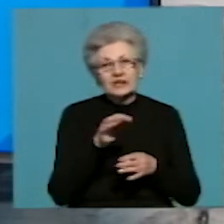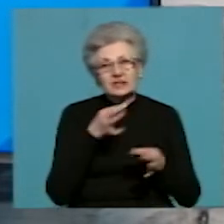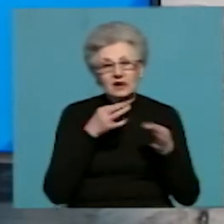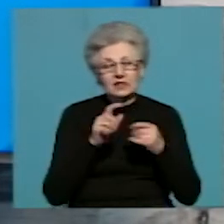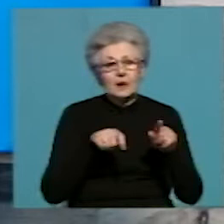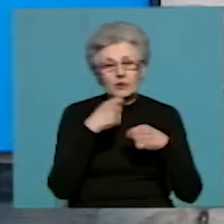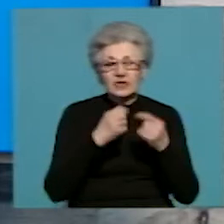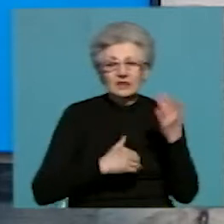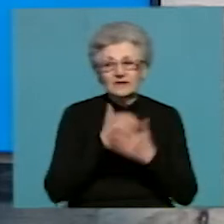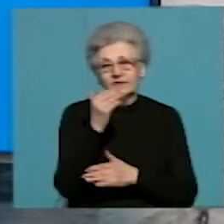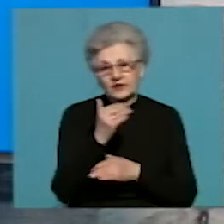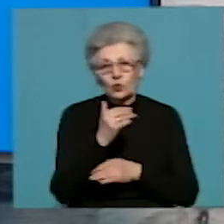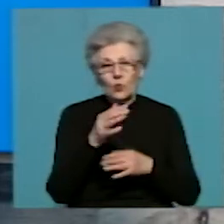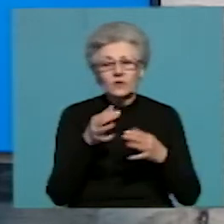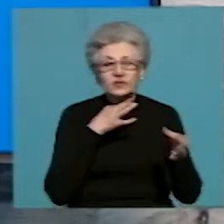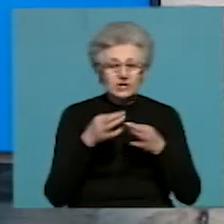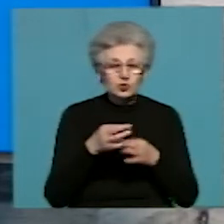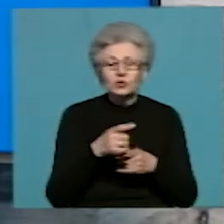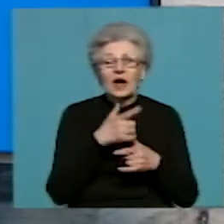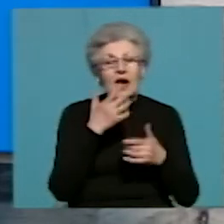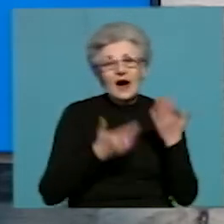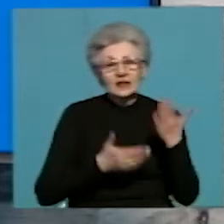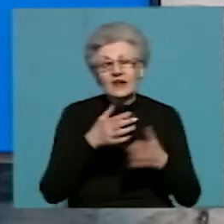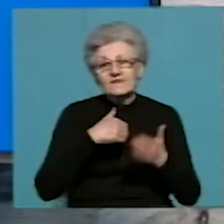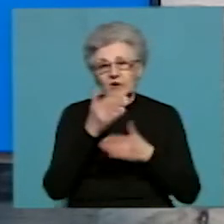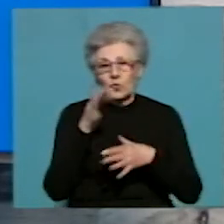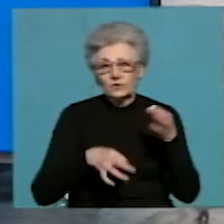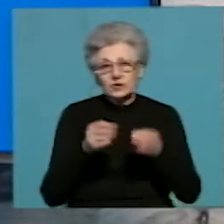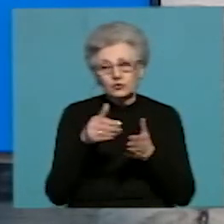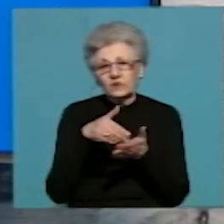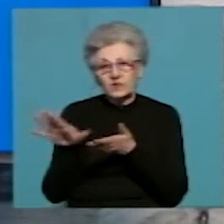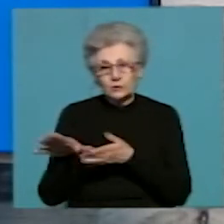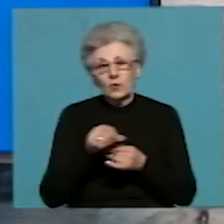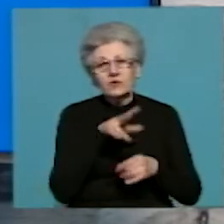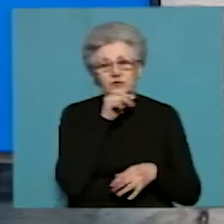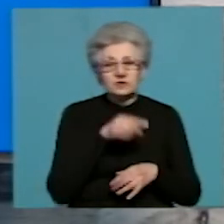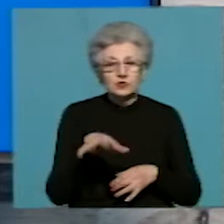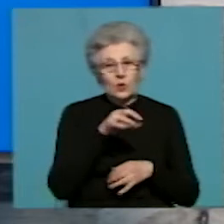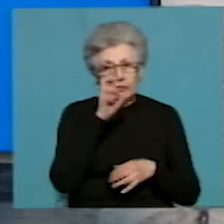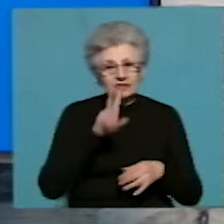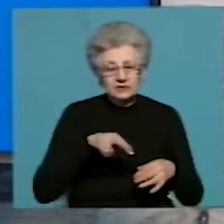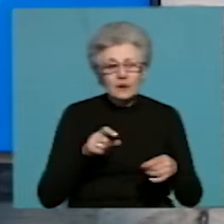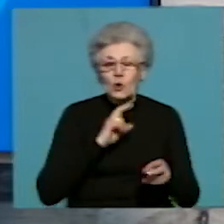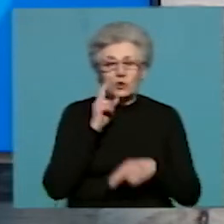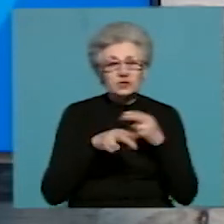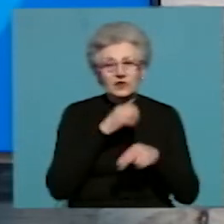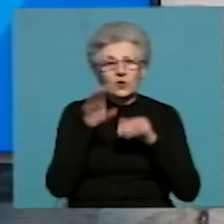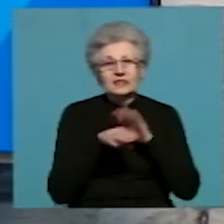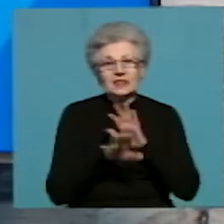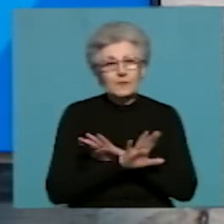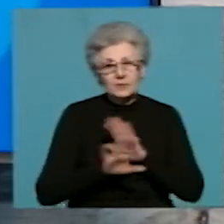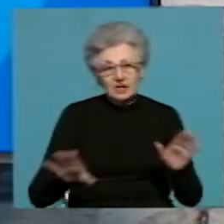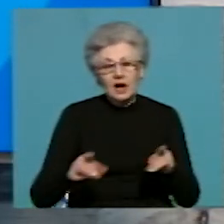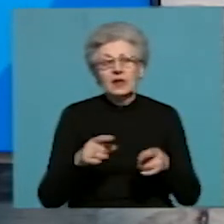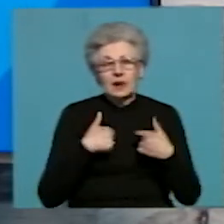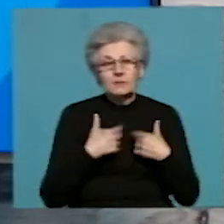не задовільнив касаційну скаргу Чернівецької облради. Рішення є остаточним та оскарженню не підлягає. Ми намагаємося